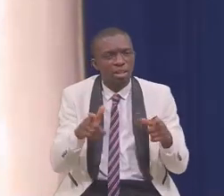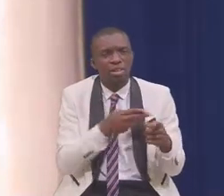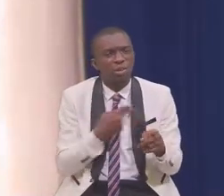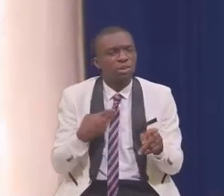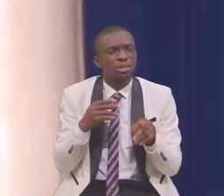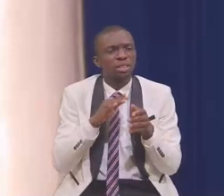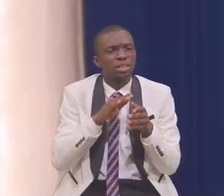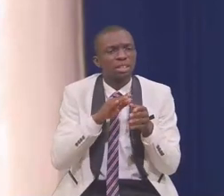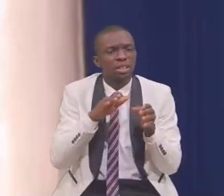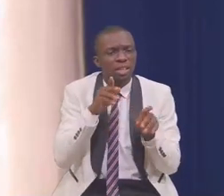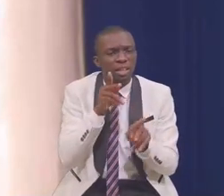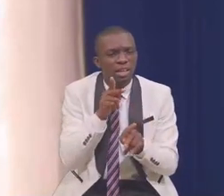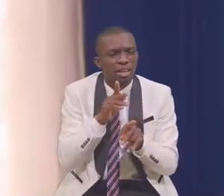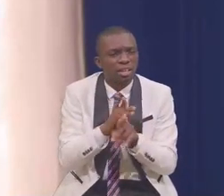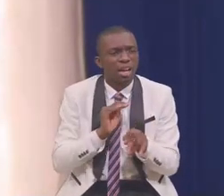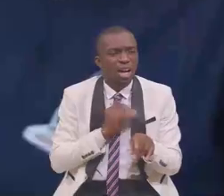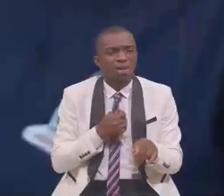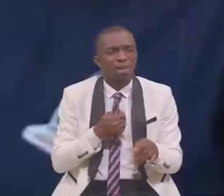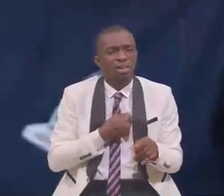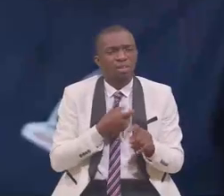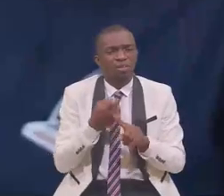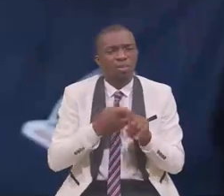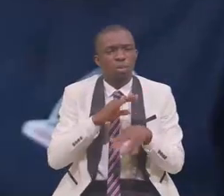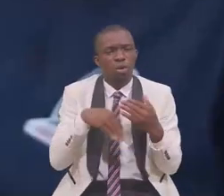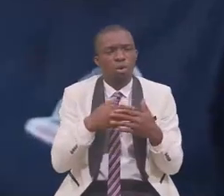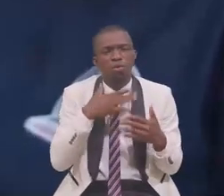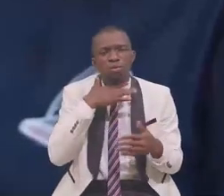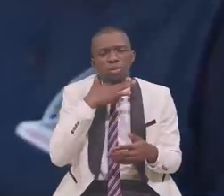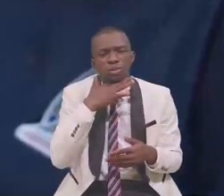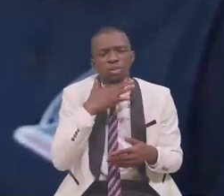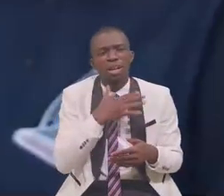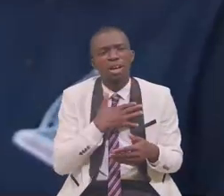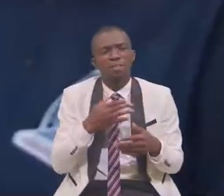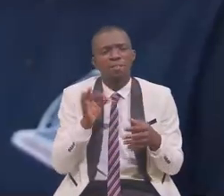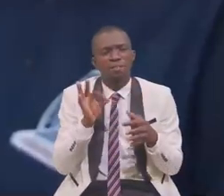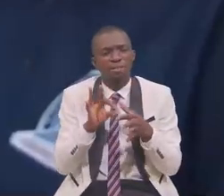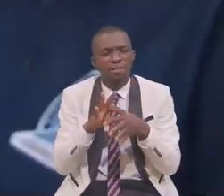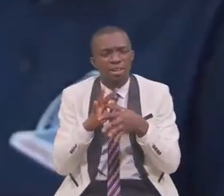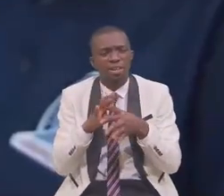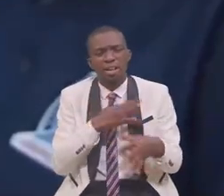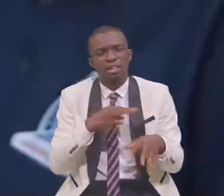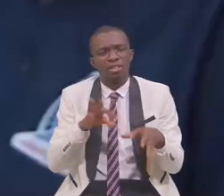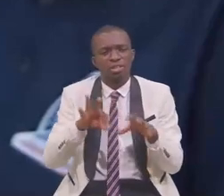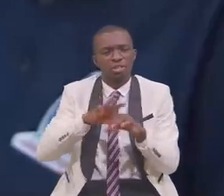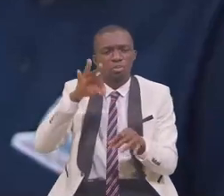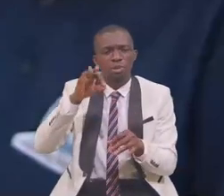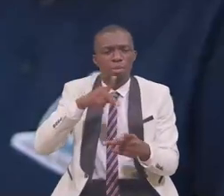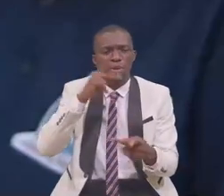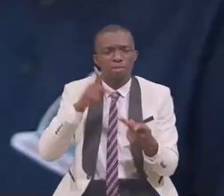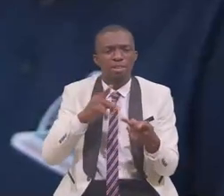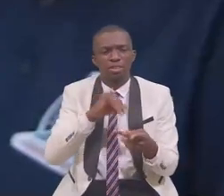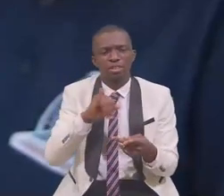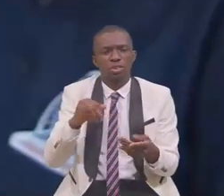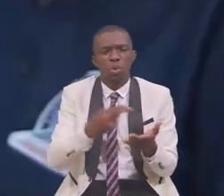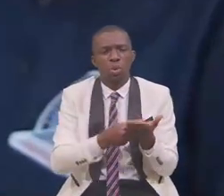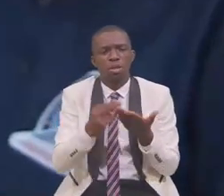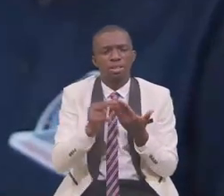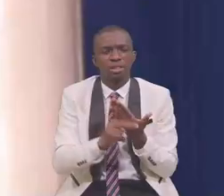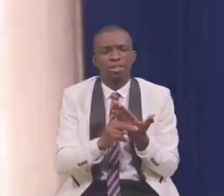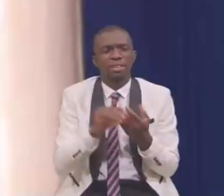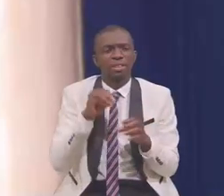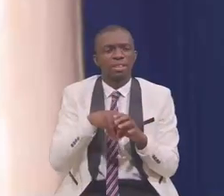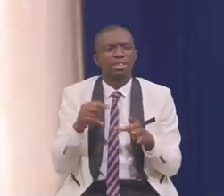notre sanctification dans la crainte de Dieu. C'est ce qu'il faut faire et ce faisant, le Seigneur lui-même va nous